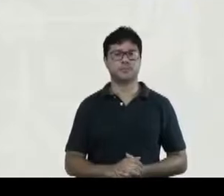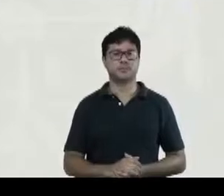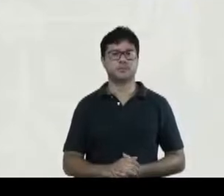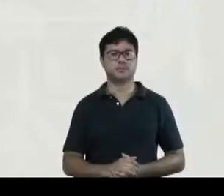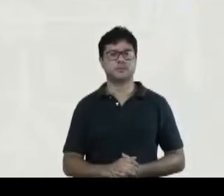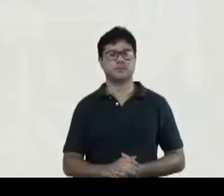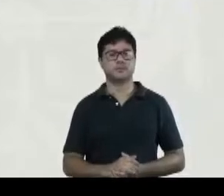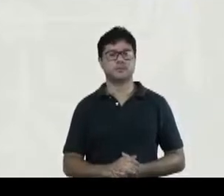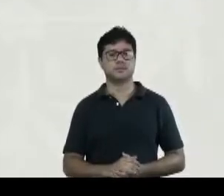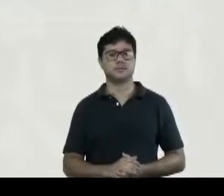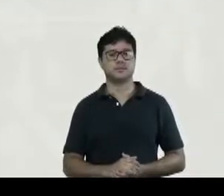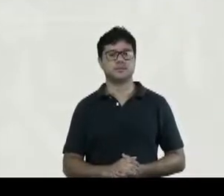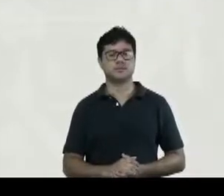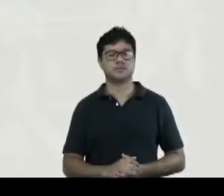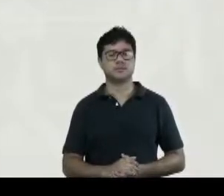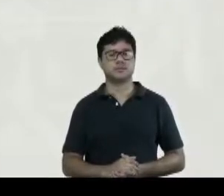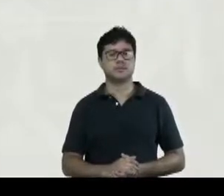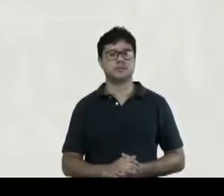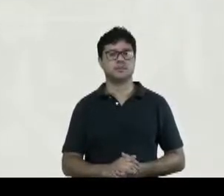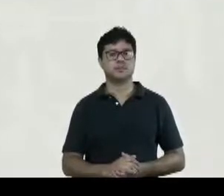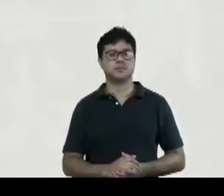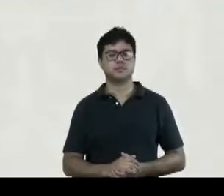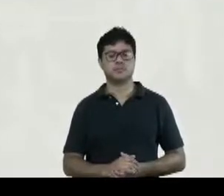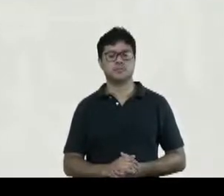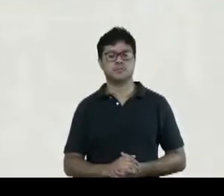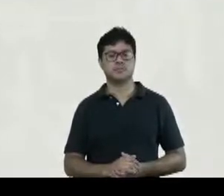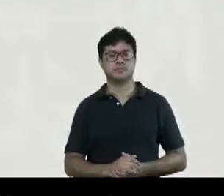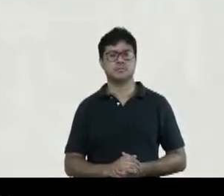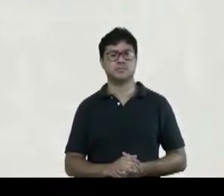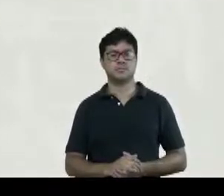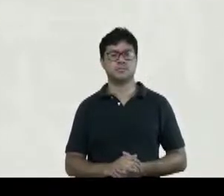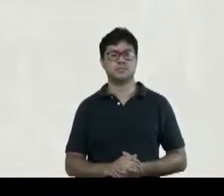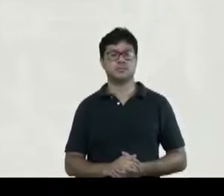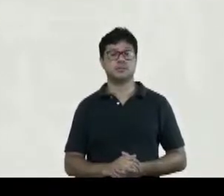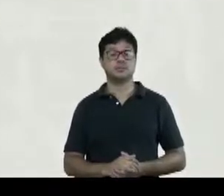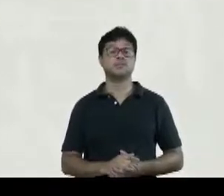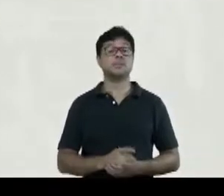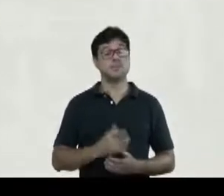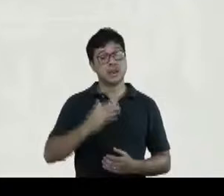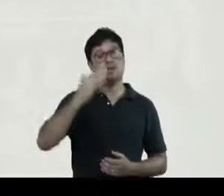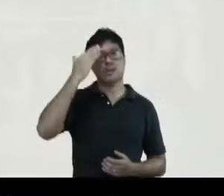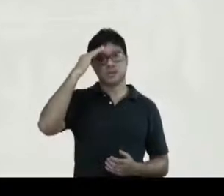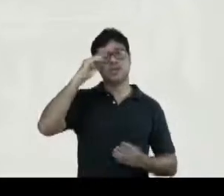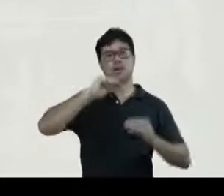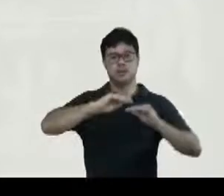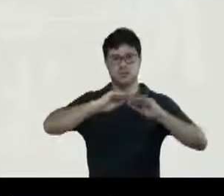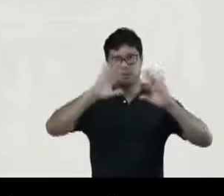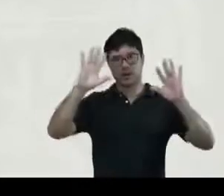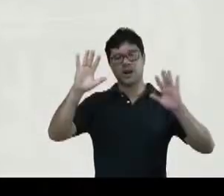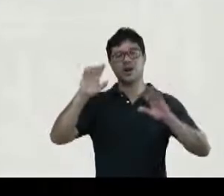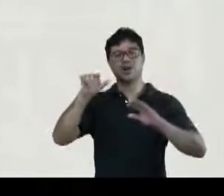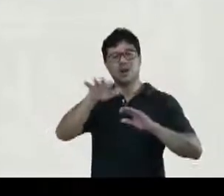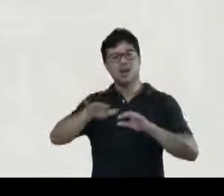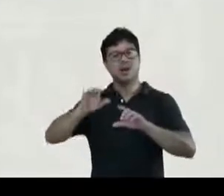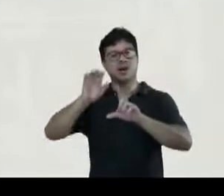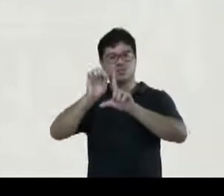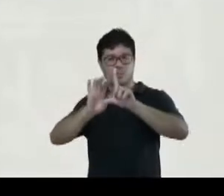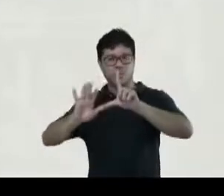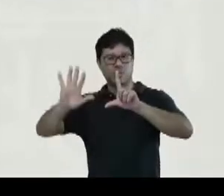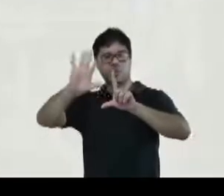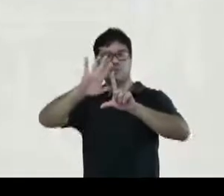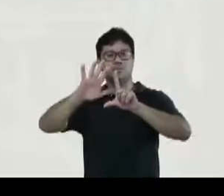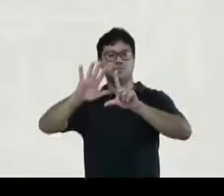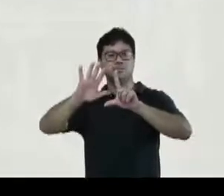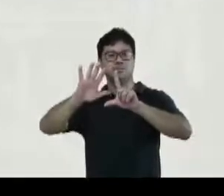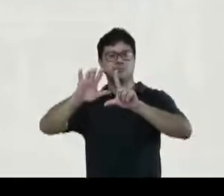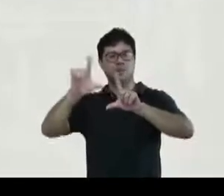Diese nunmehr differenzierten digitalen Einblicke haben sicher Rückwirkungen auf die nationalbibliografische Erschließung. Auf jeden